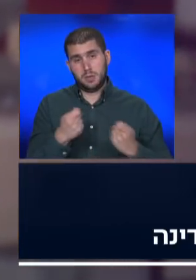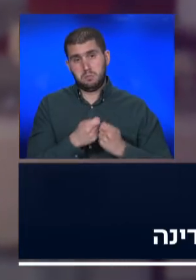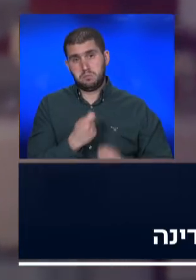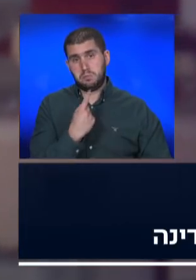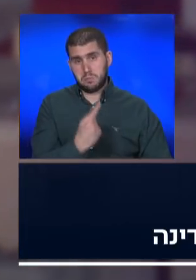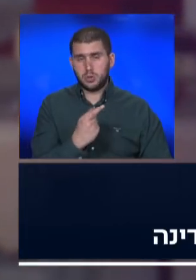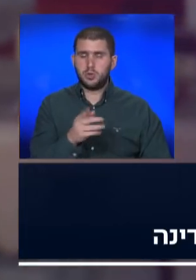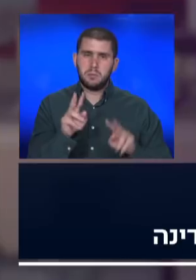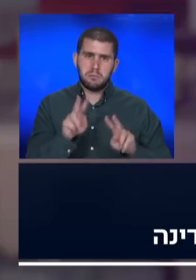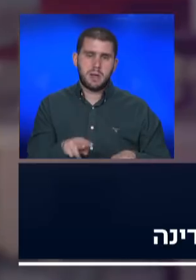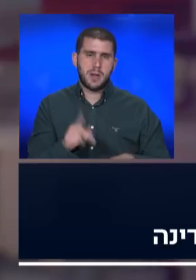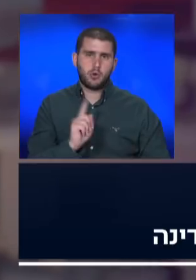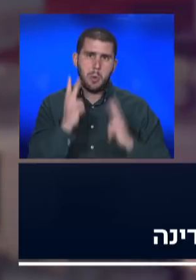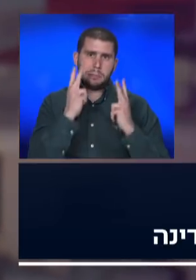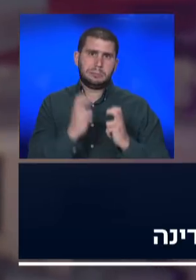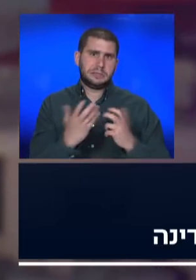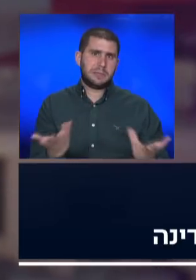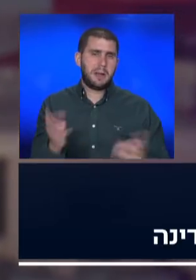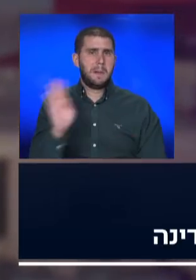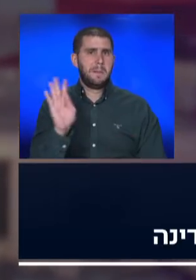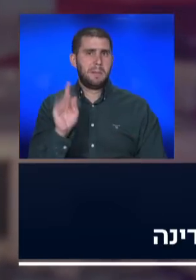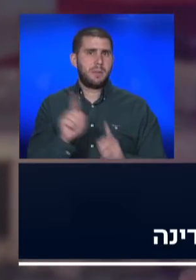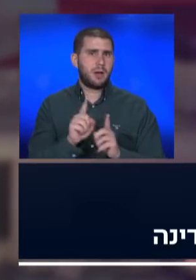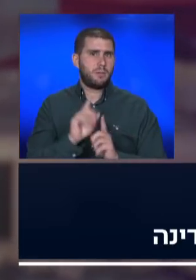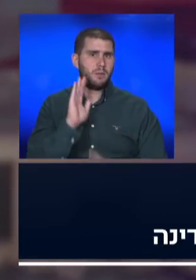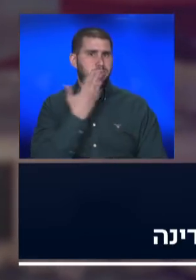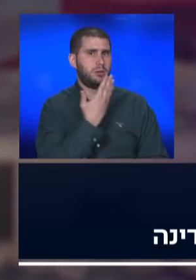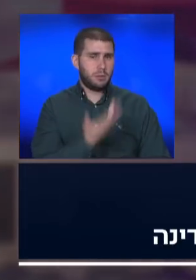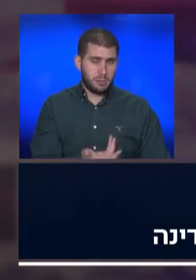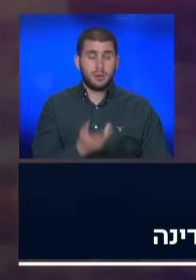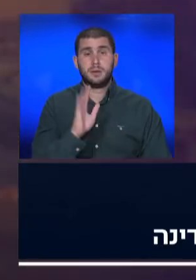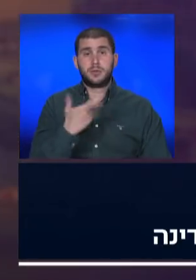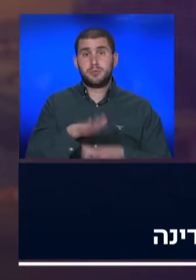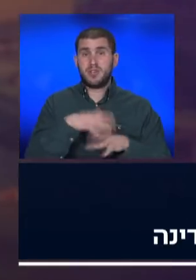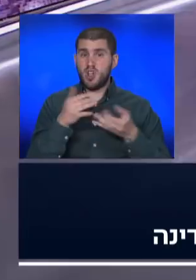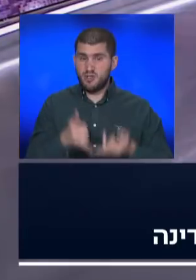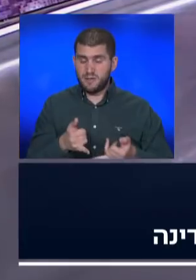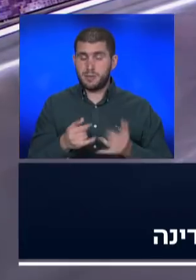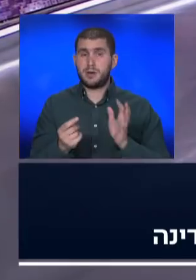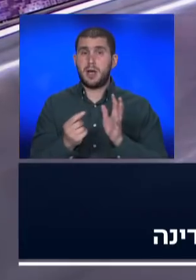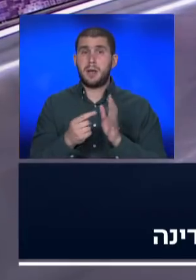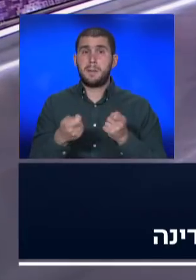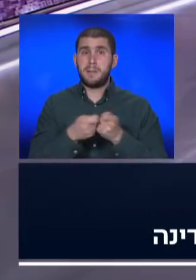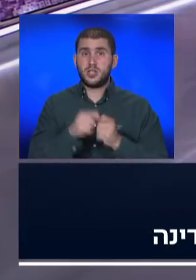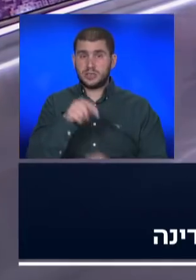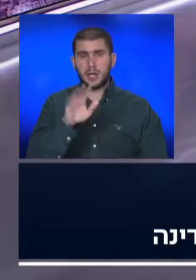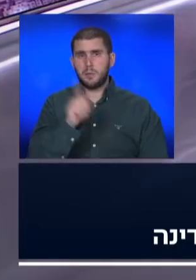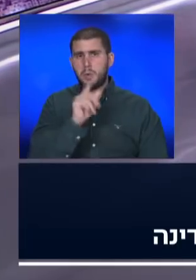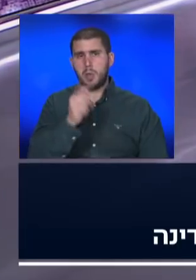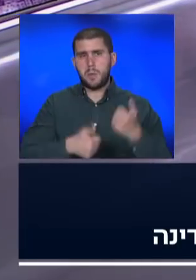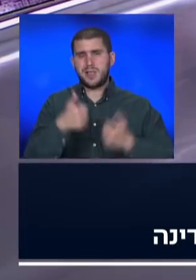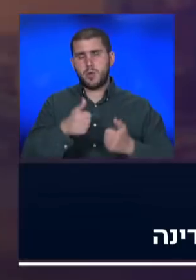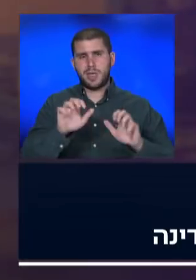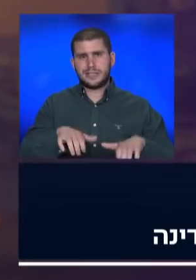לא ציפה שנתניהו יפנה לעורף, ולפי איך שזה נראה עכשיו, בעקבות העניין הזה גם הוא לא יתמודד לנשיאות. אז בואו נדבר על מי